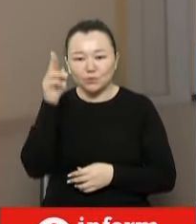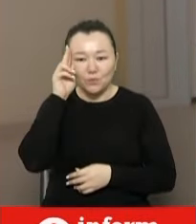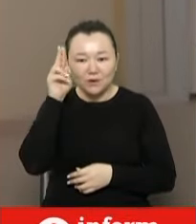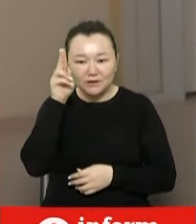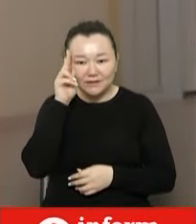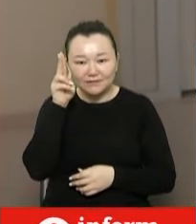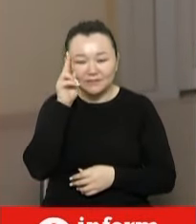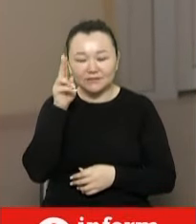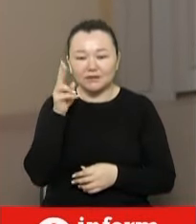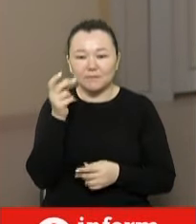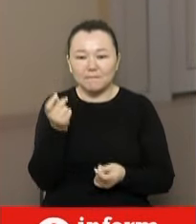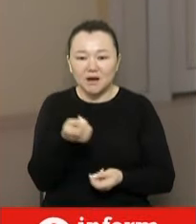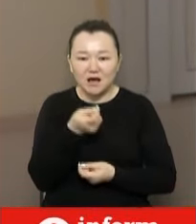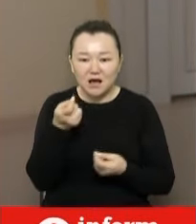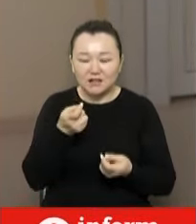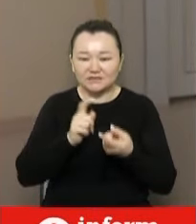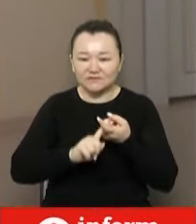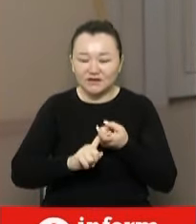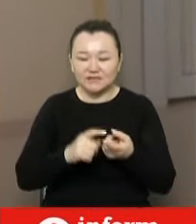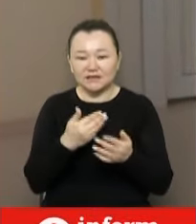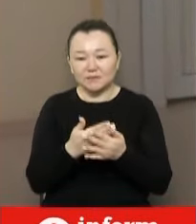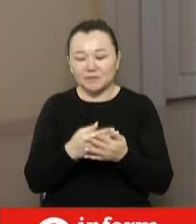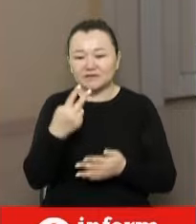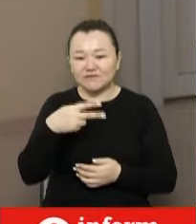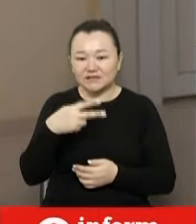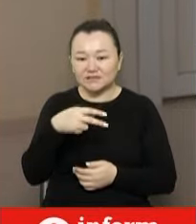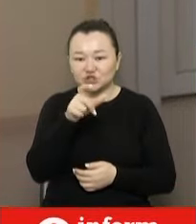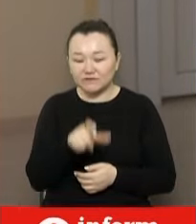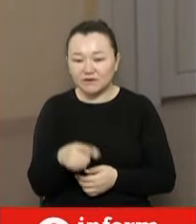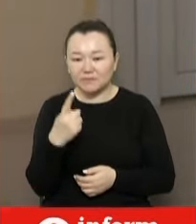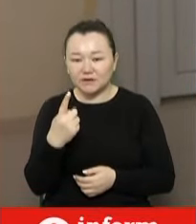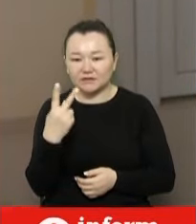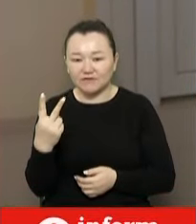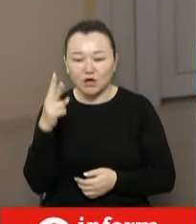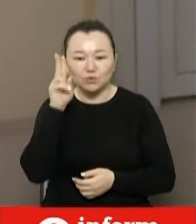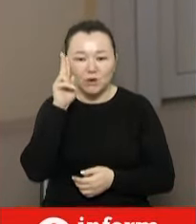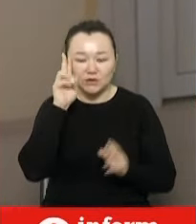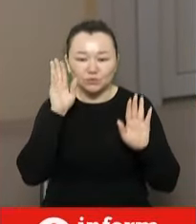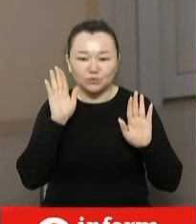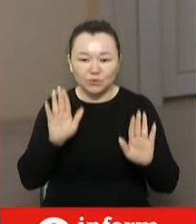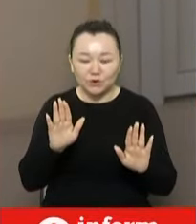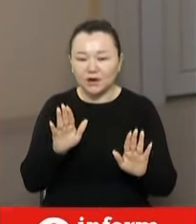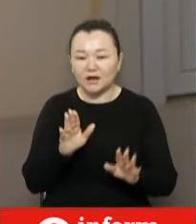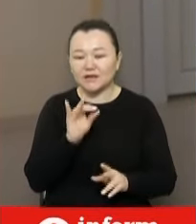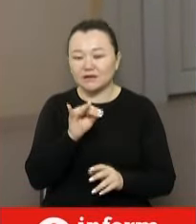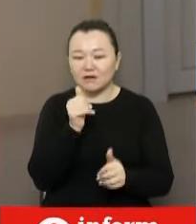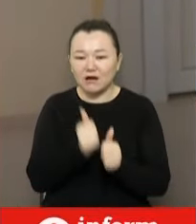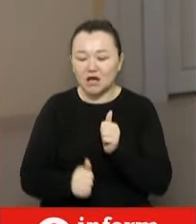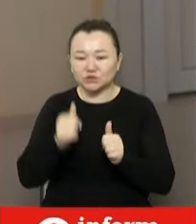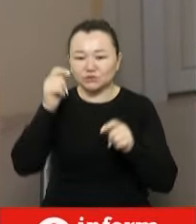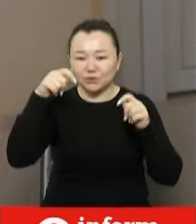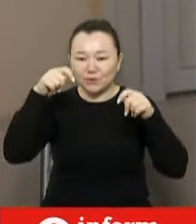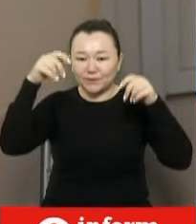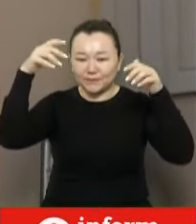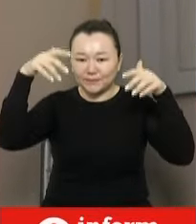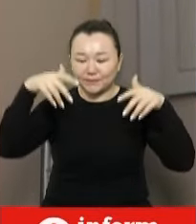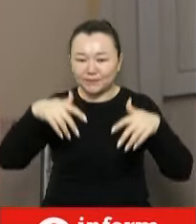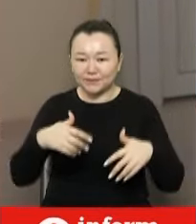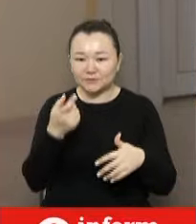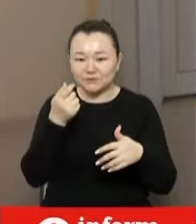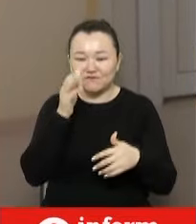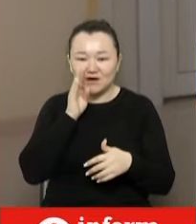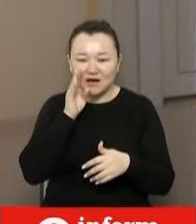туалеттің аз болуына байланысты сосын мысалы 20 пациентке 1-2 ғана туалет, сосын әр жаңбыр жауған кезде мысалы кішкене